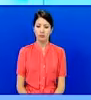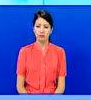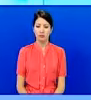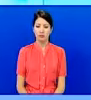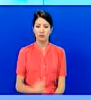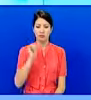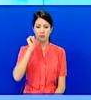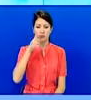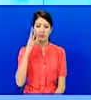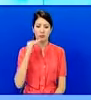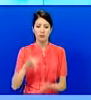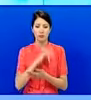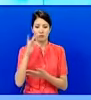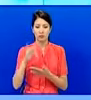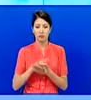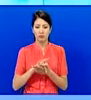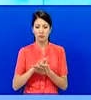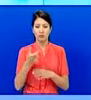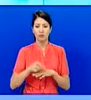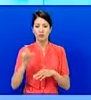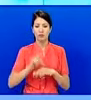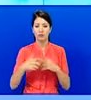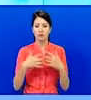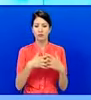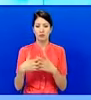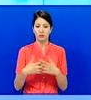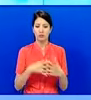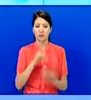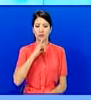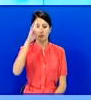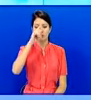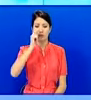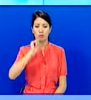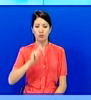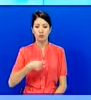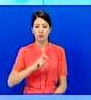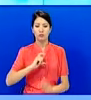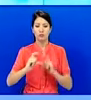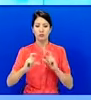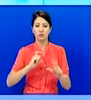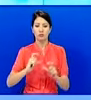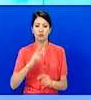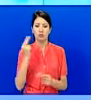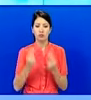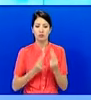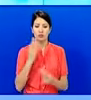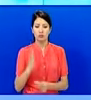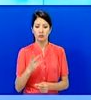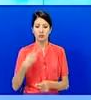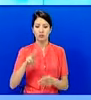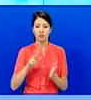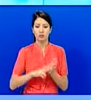Ертең Алматыда дөбірлі дода. Қазақстан мен Украина шахматшылары кездесет. Екелдің әйелдер құрамаларының достық ойыны 28-не өз